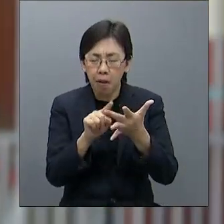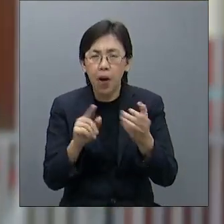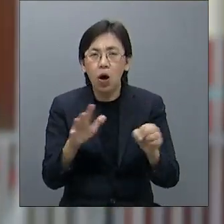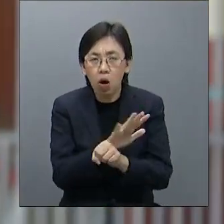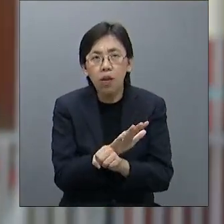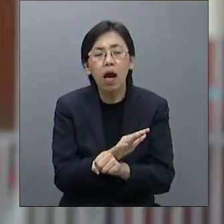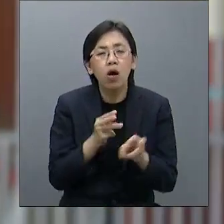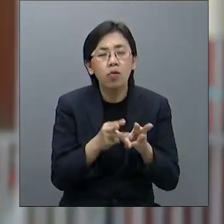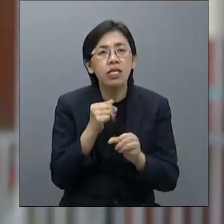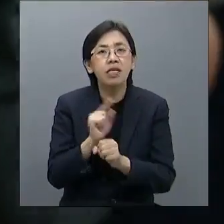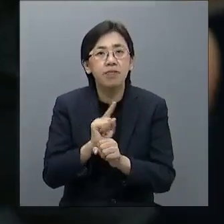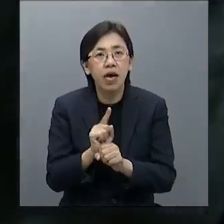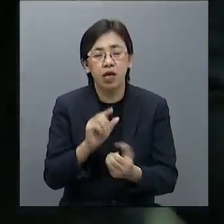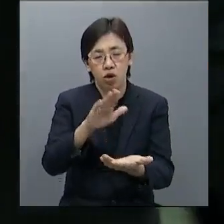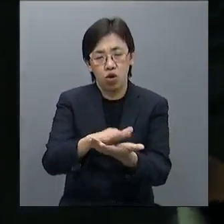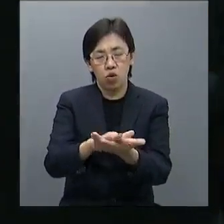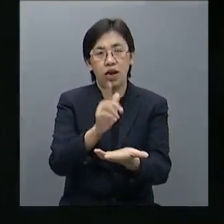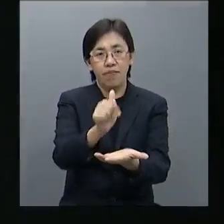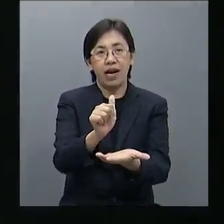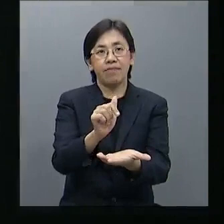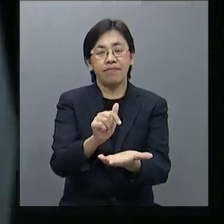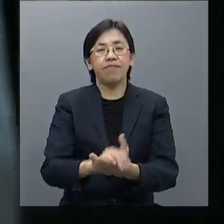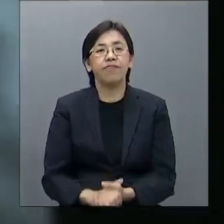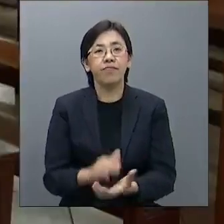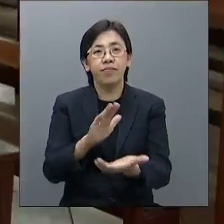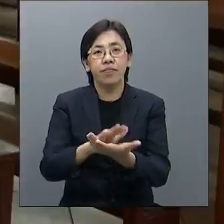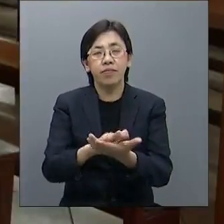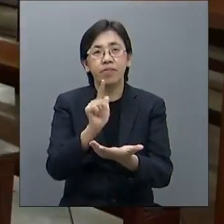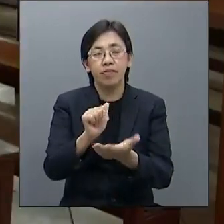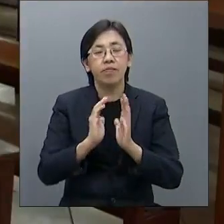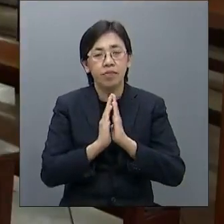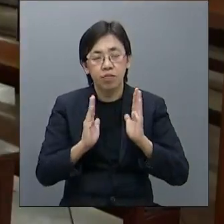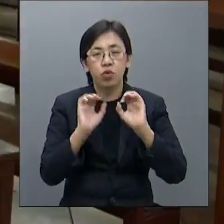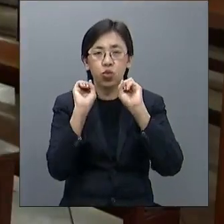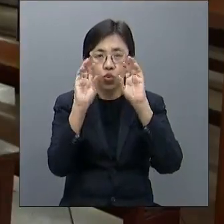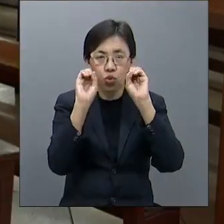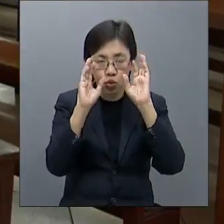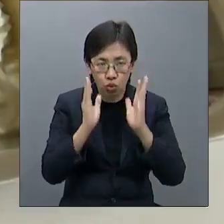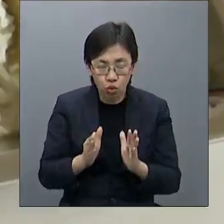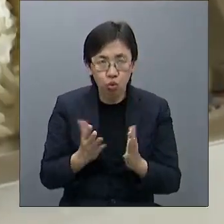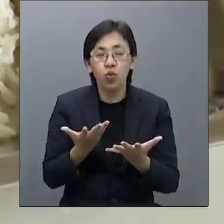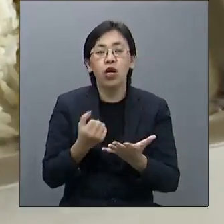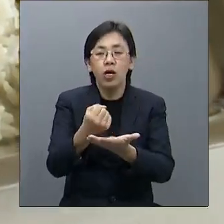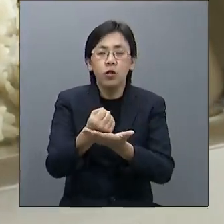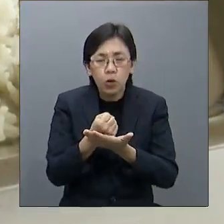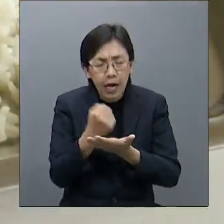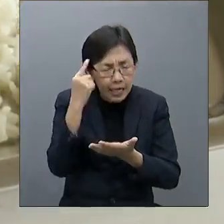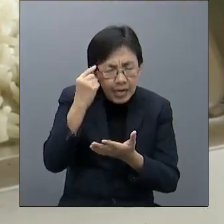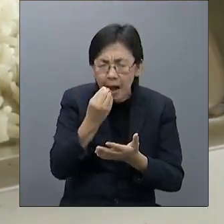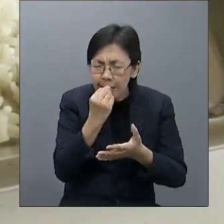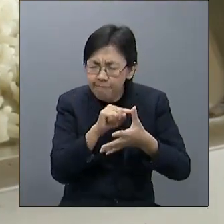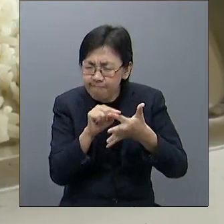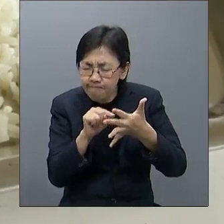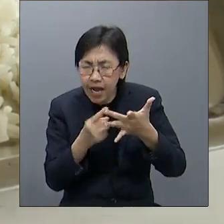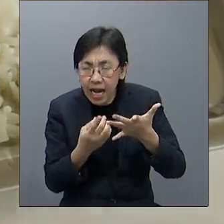ำได้อย่างไรนะครับก็ต้องโรงเรียนนี่นะครับจะต้องเป็นหลักเลยนะครับจะต้องขอบพระคุณคุณครูนะครับที่ได้ช่วยออกแบบเมนูตอนนี้เราก็มี